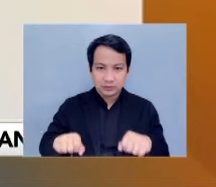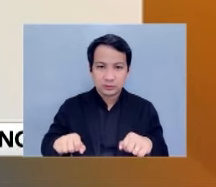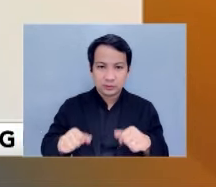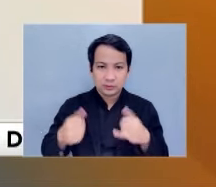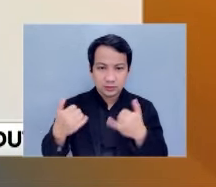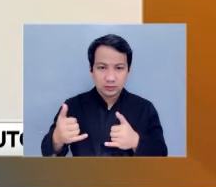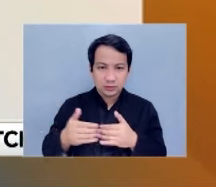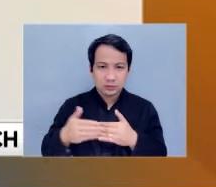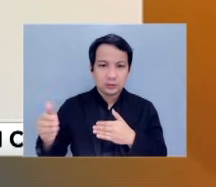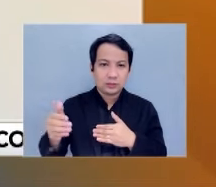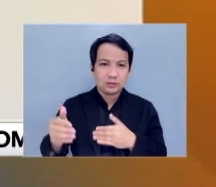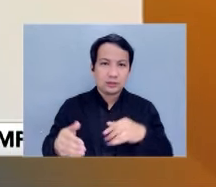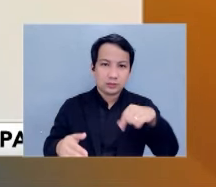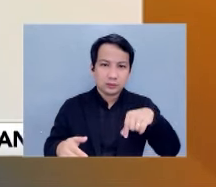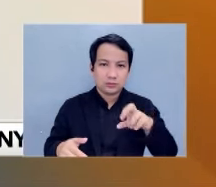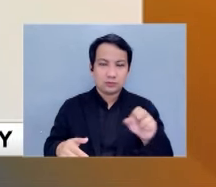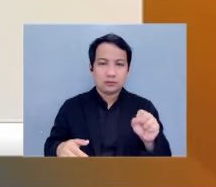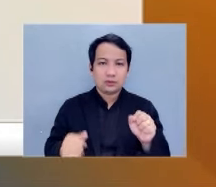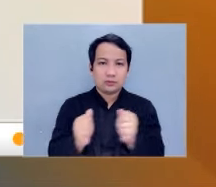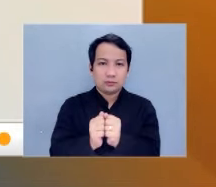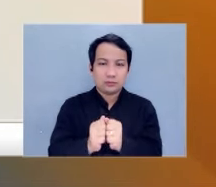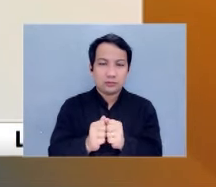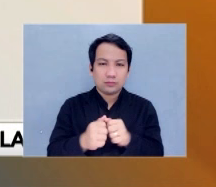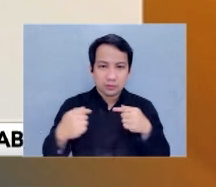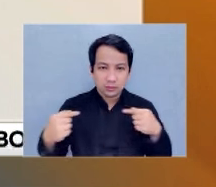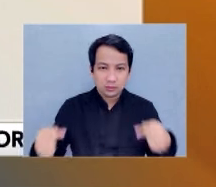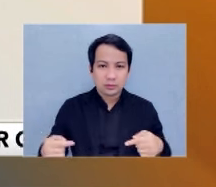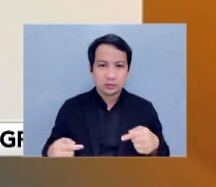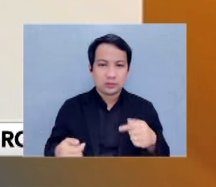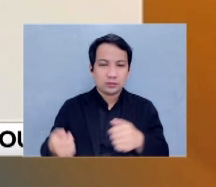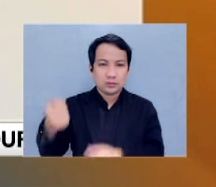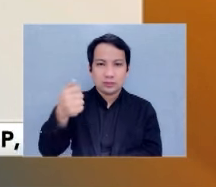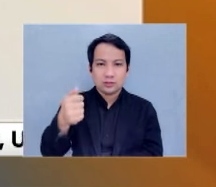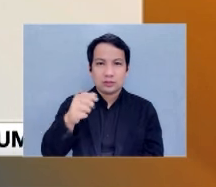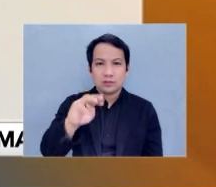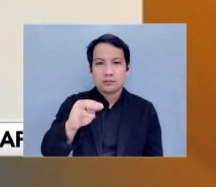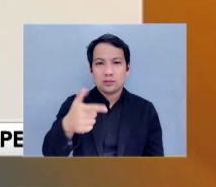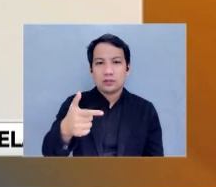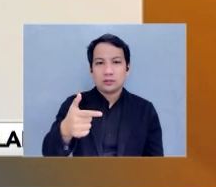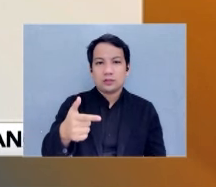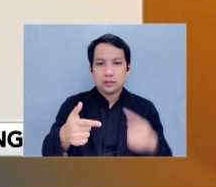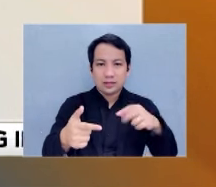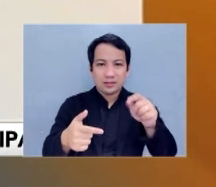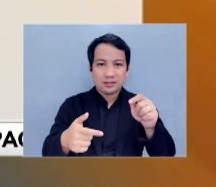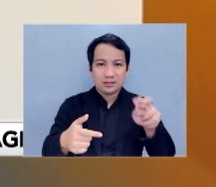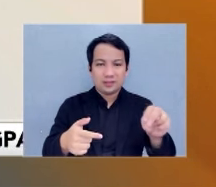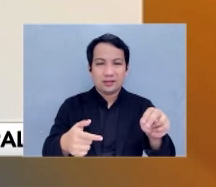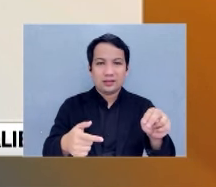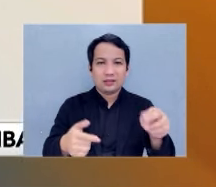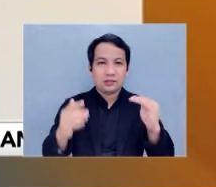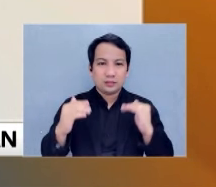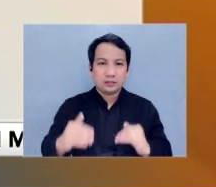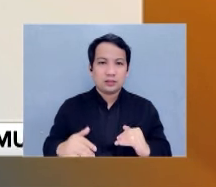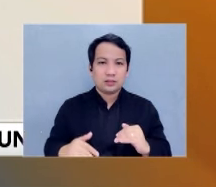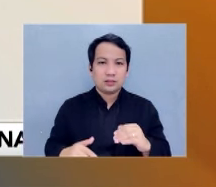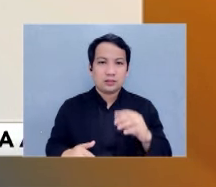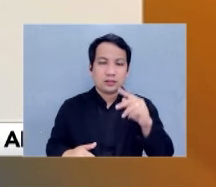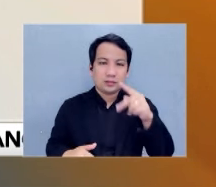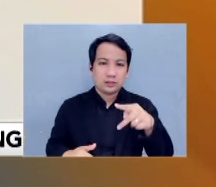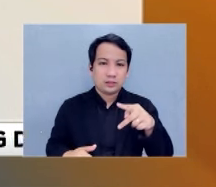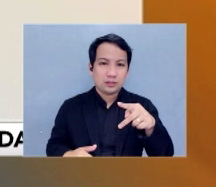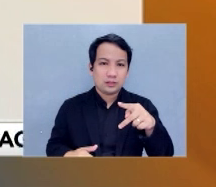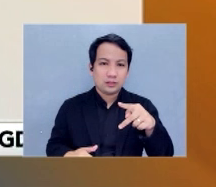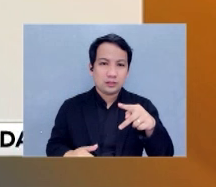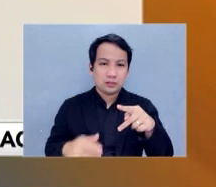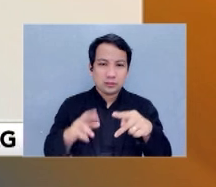sa quarterfinals. Makakalaban ang top seed na Magnolia Hotshots ang TNT. Ang San Miguel Beermen at Rain or Shine